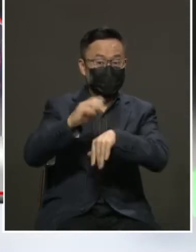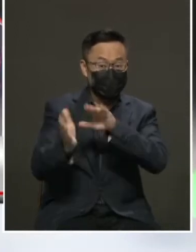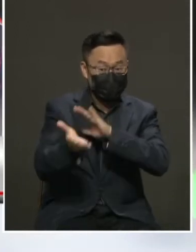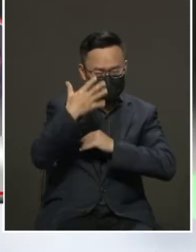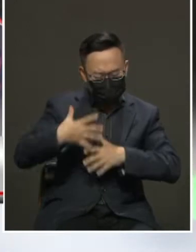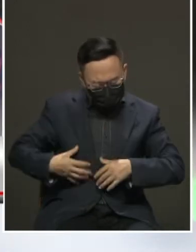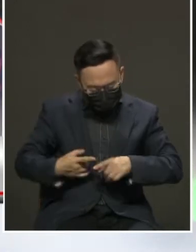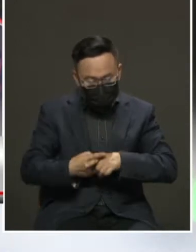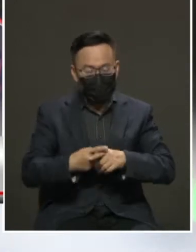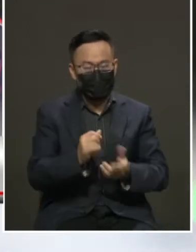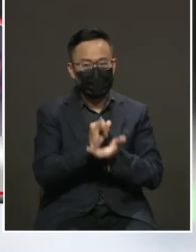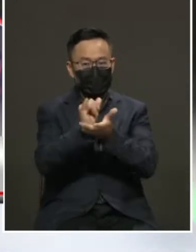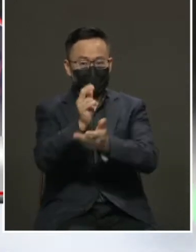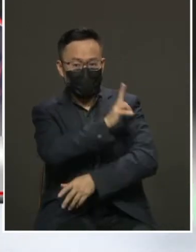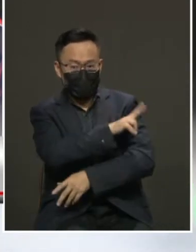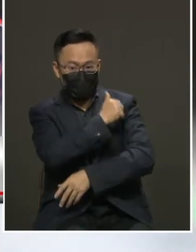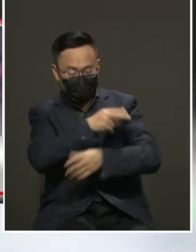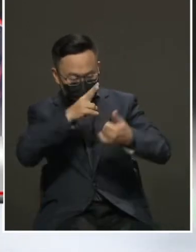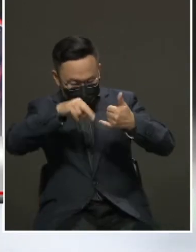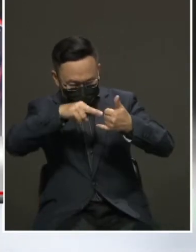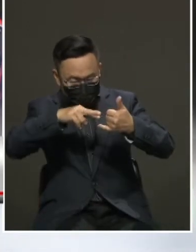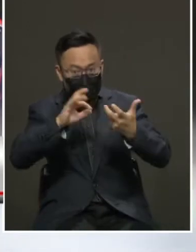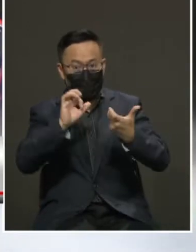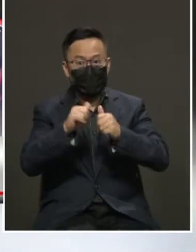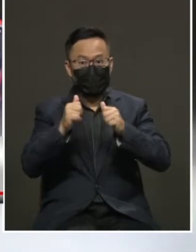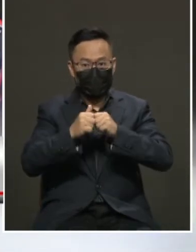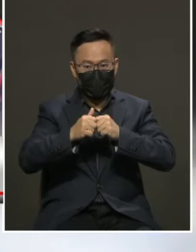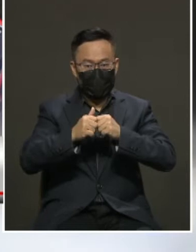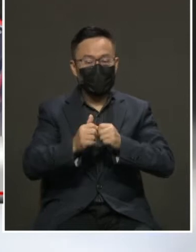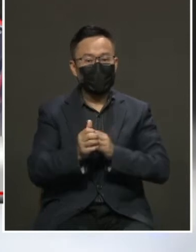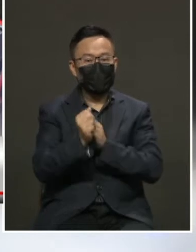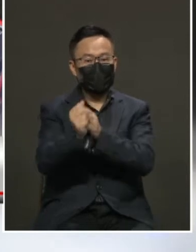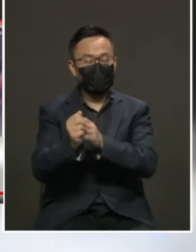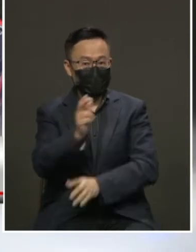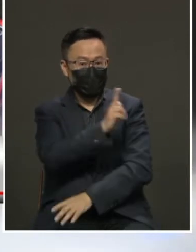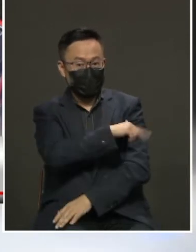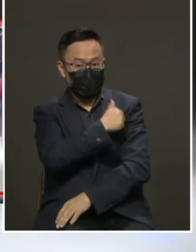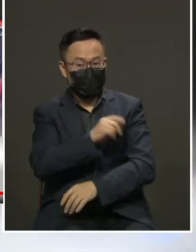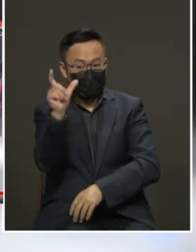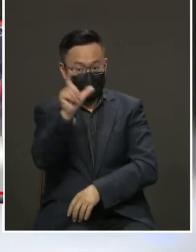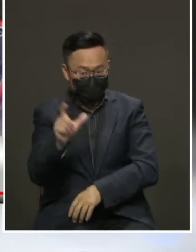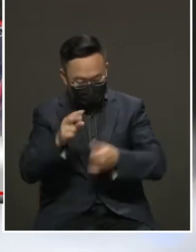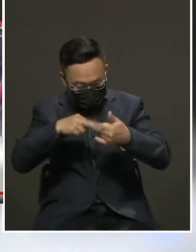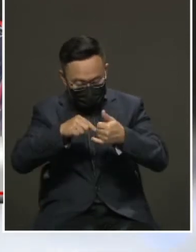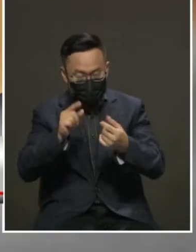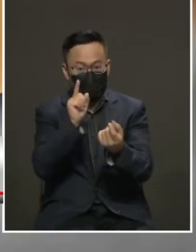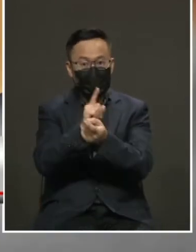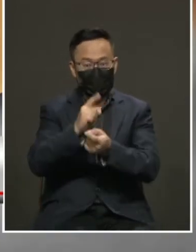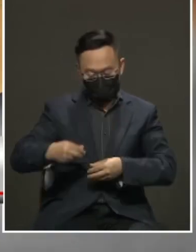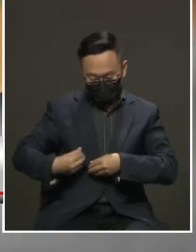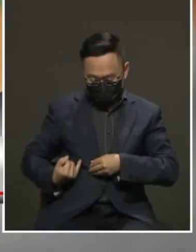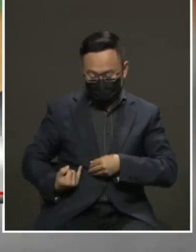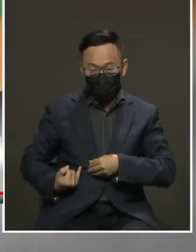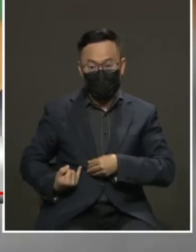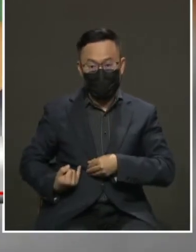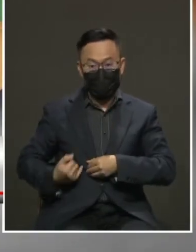แล้วหลังจากนั้นก็เข้าไปพบกับทีมแพทย์ของ F1 แล้วก็ไปตรวจร่างกายที่โรงพยาบาลท้องถิ่นที่อิตาลีนะแต่ปรากฏว่าแพทย์ก็แจ้งว่าอั